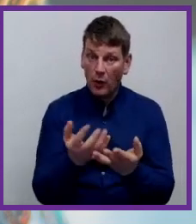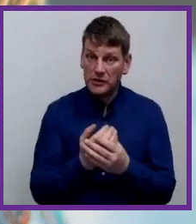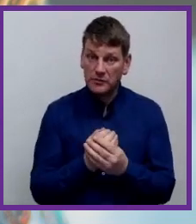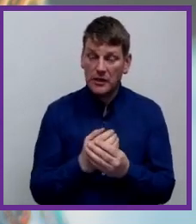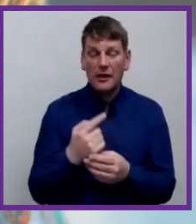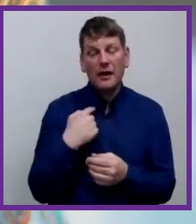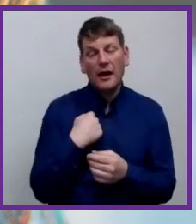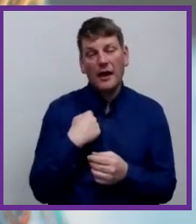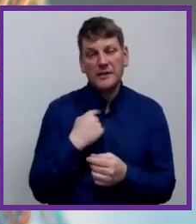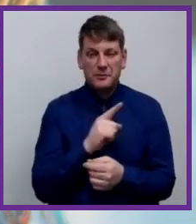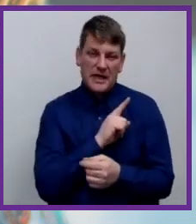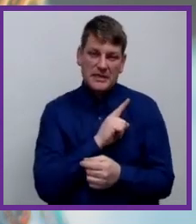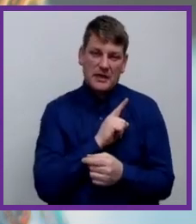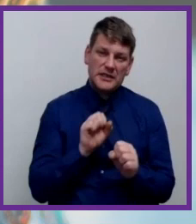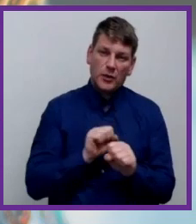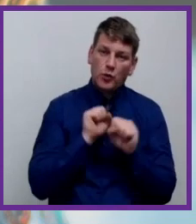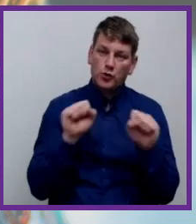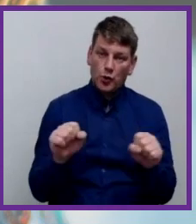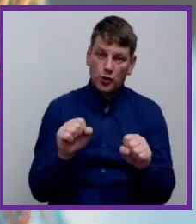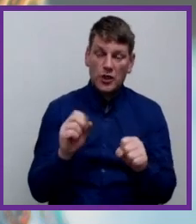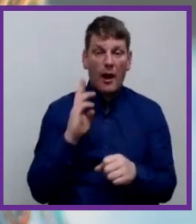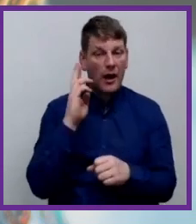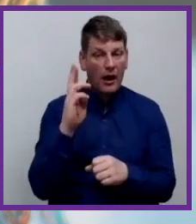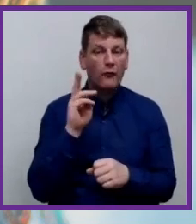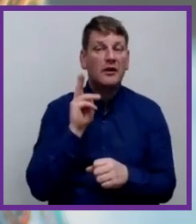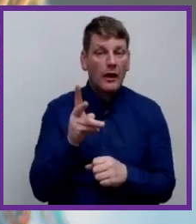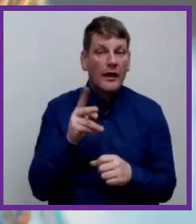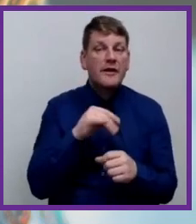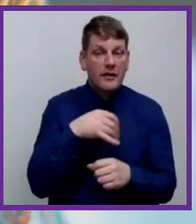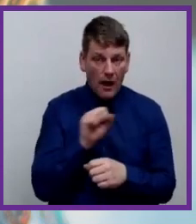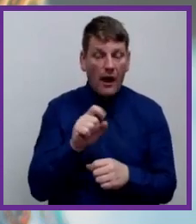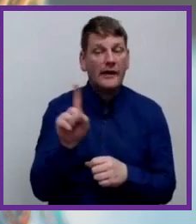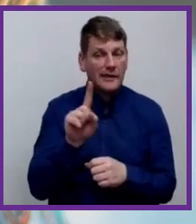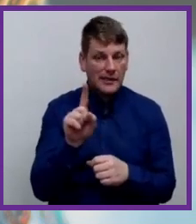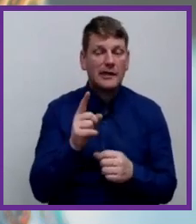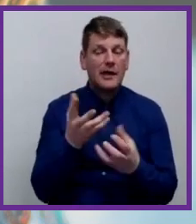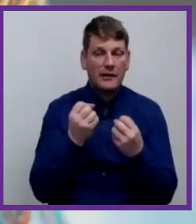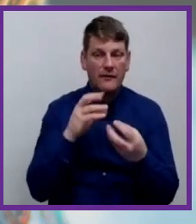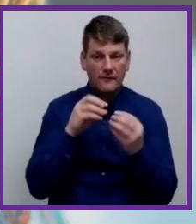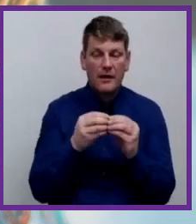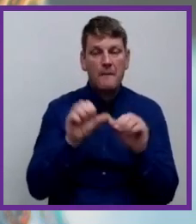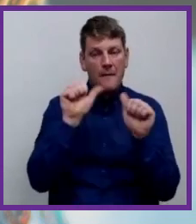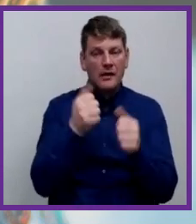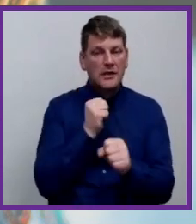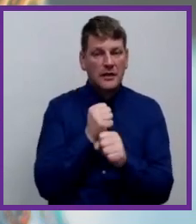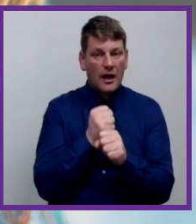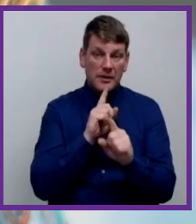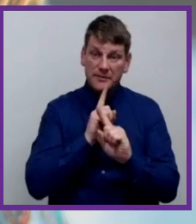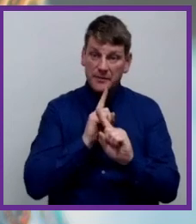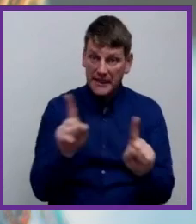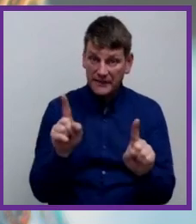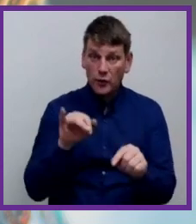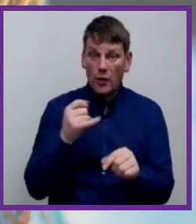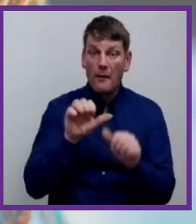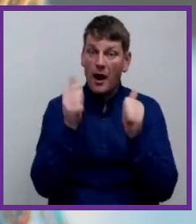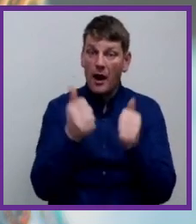es piesardzīgi uzdrošinātos apgalvot, ka jā, ir jāņem vērā mākslas darba specifika, jo